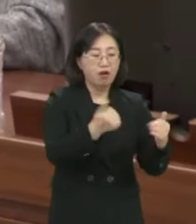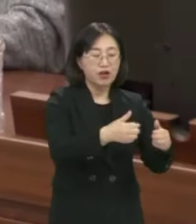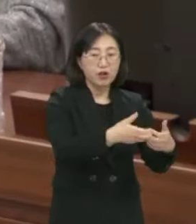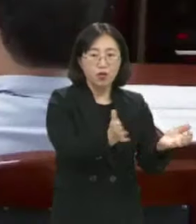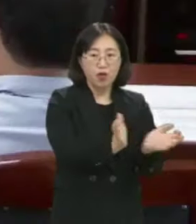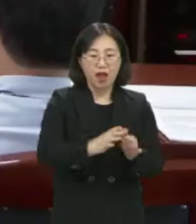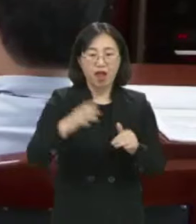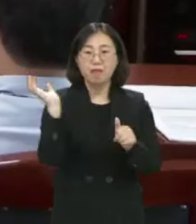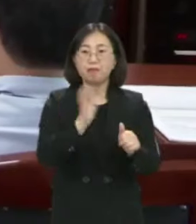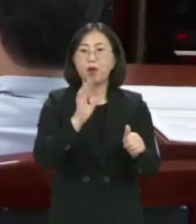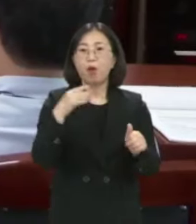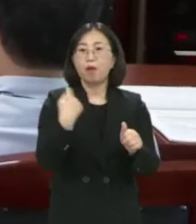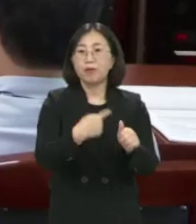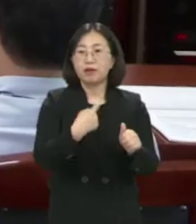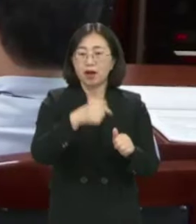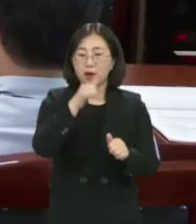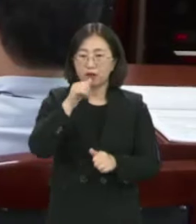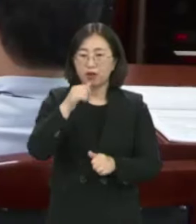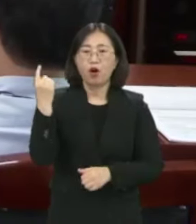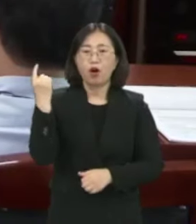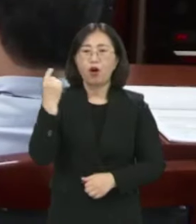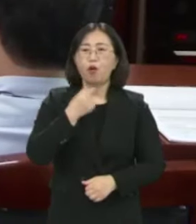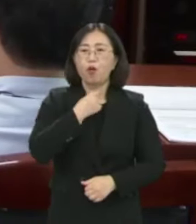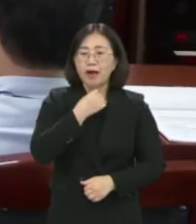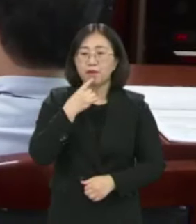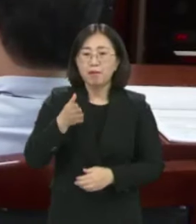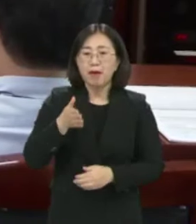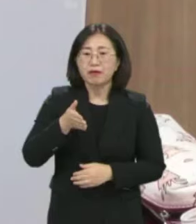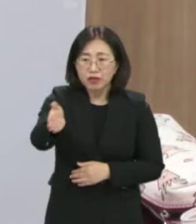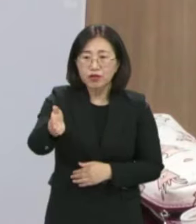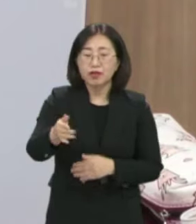싶은 대로만 듣는 행정은 독재나 다름 없다고